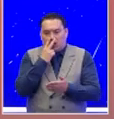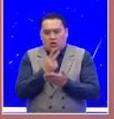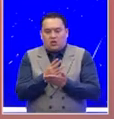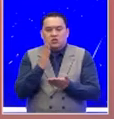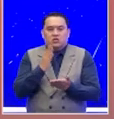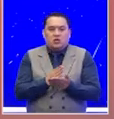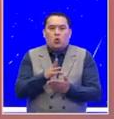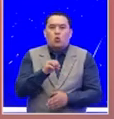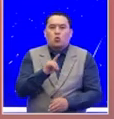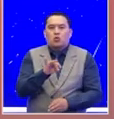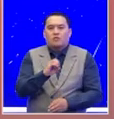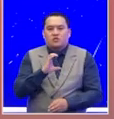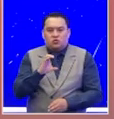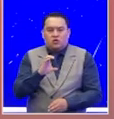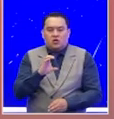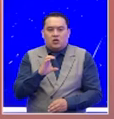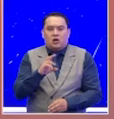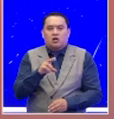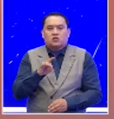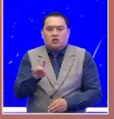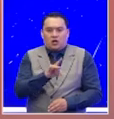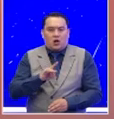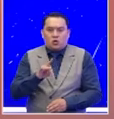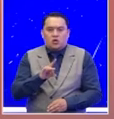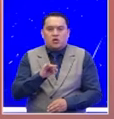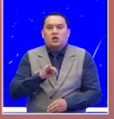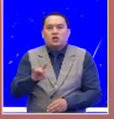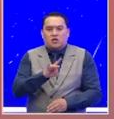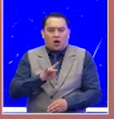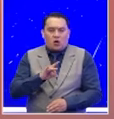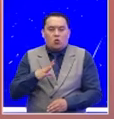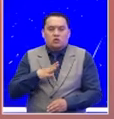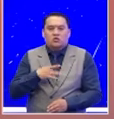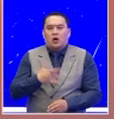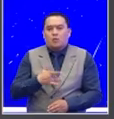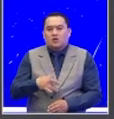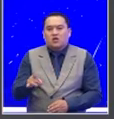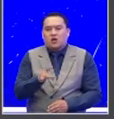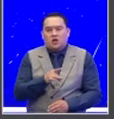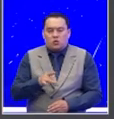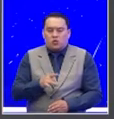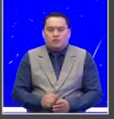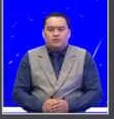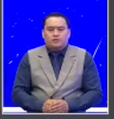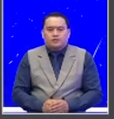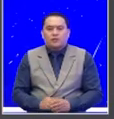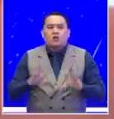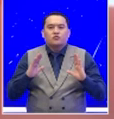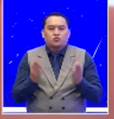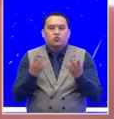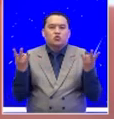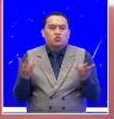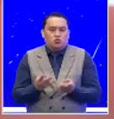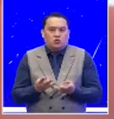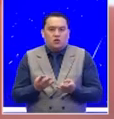случаи коронавирусной инфекции. Это Карасайский район, Елийский район, Жамбылский район, а также Ембекш-Казахский район. В случае